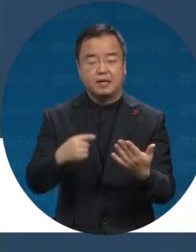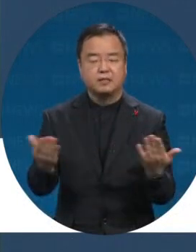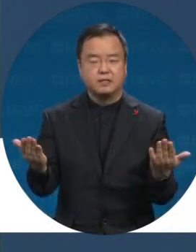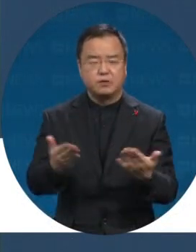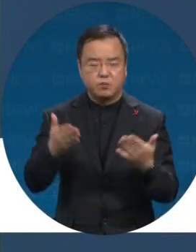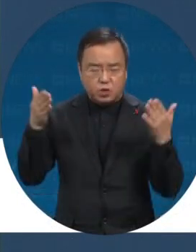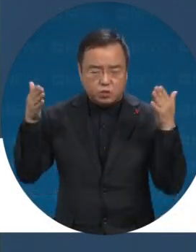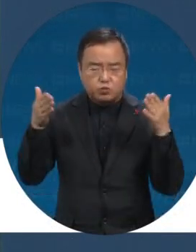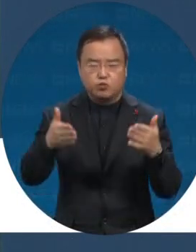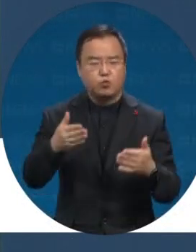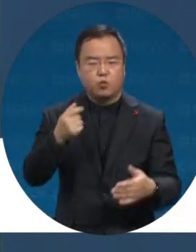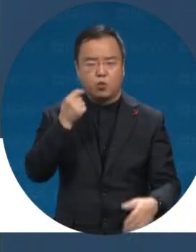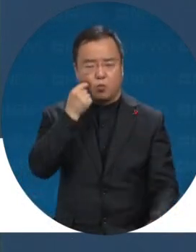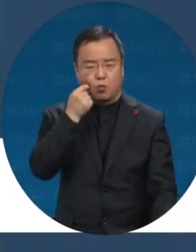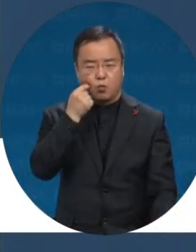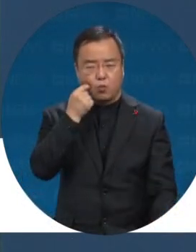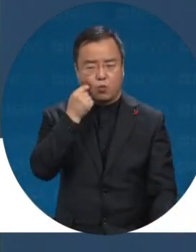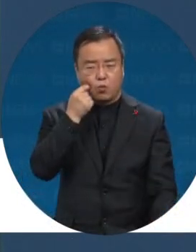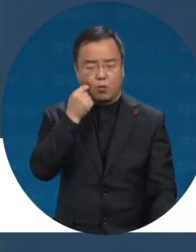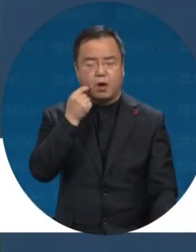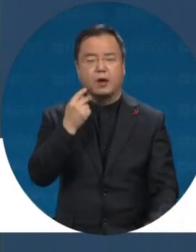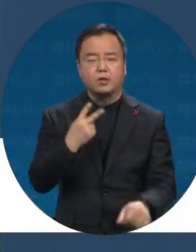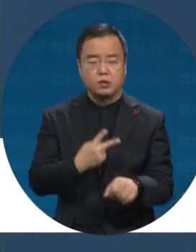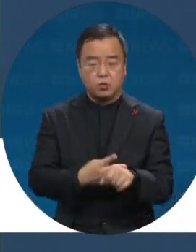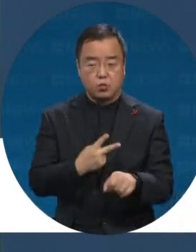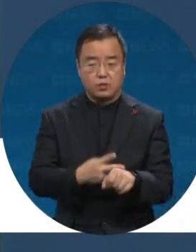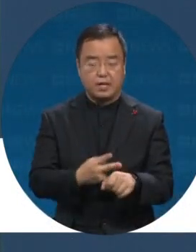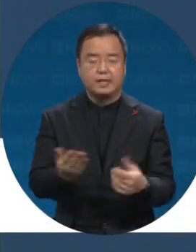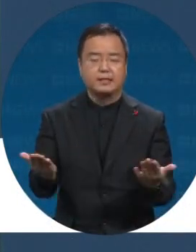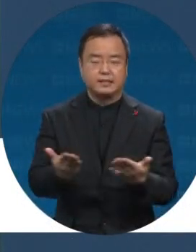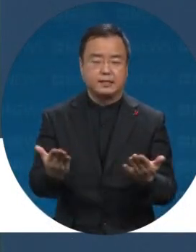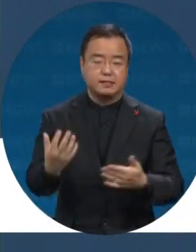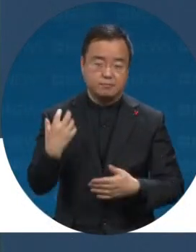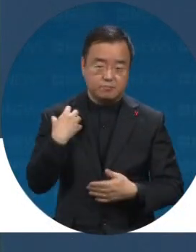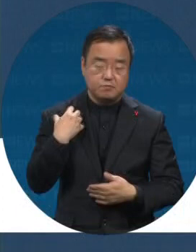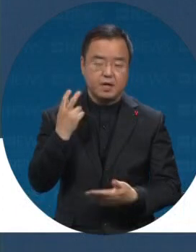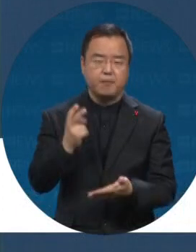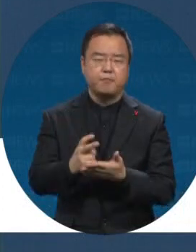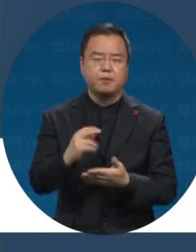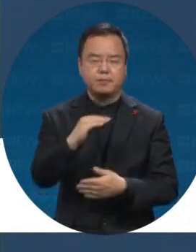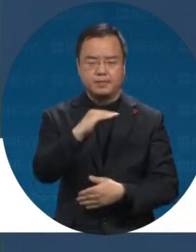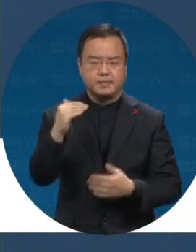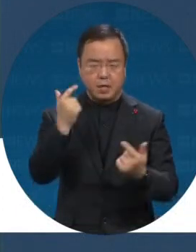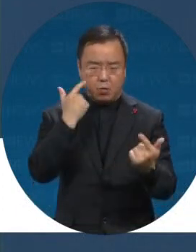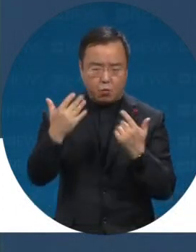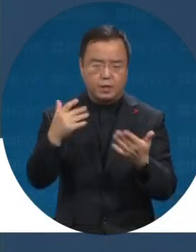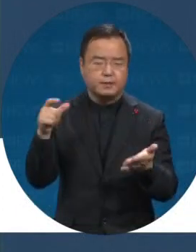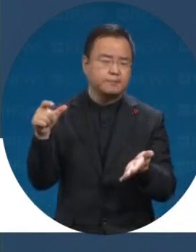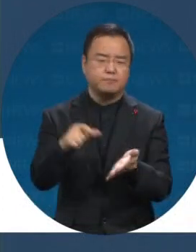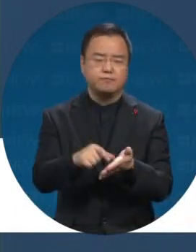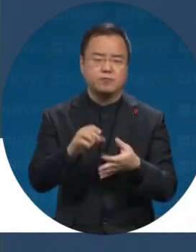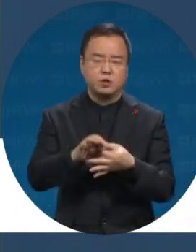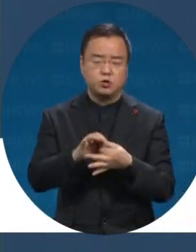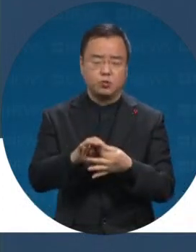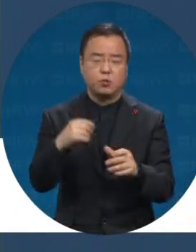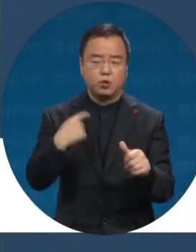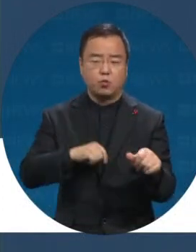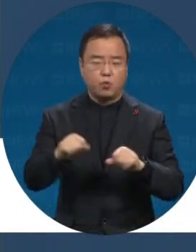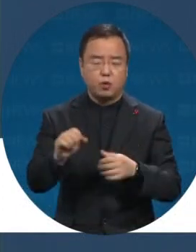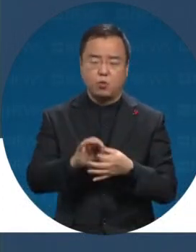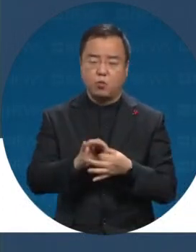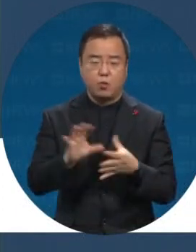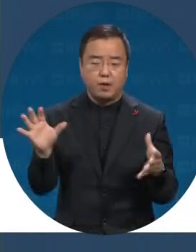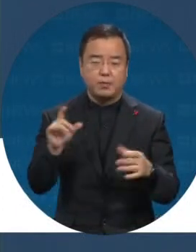집중하지 못하고 있는 상황이거든요 교사의 직무를 법률의 명시해서 교육활동과 관련 없는